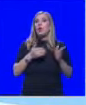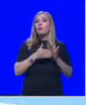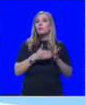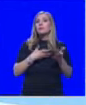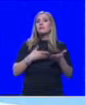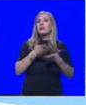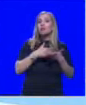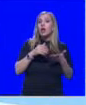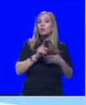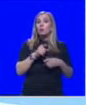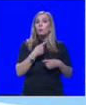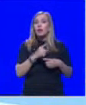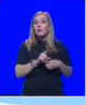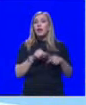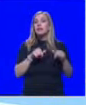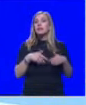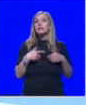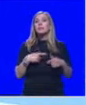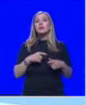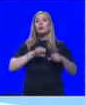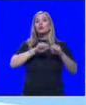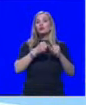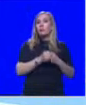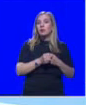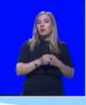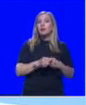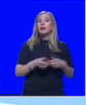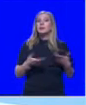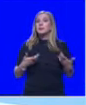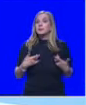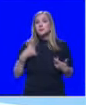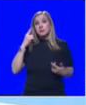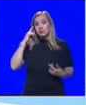сме част от управлението, не искаме да го счупим. И ми се струва, че